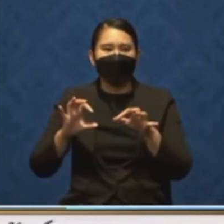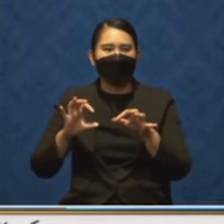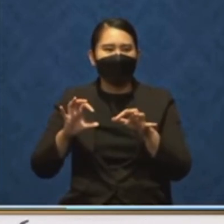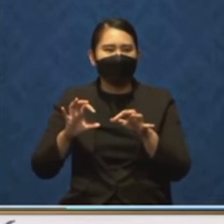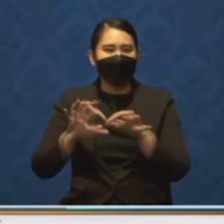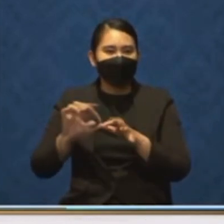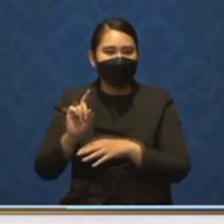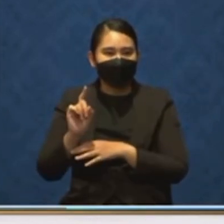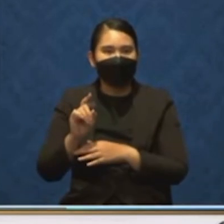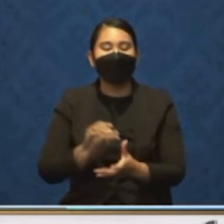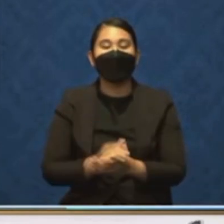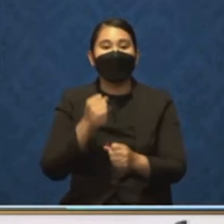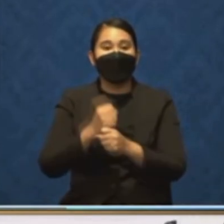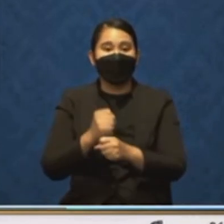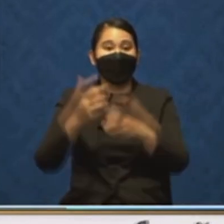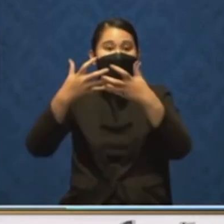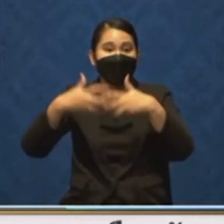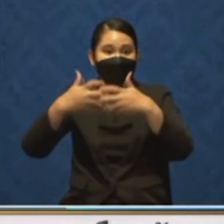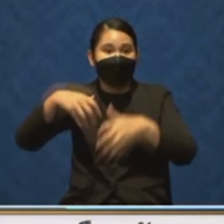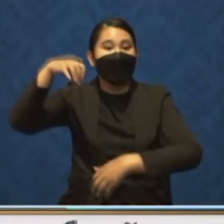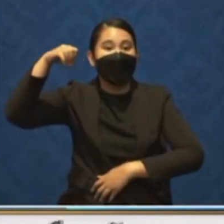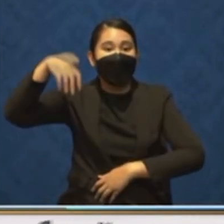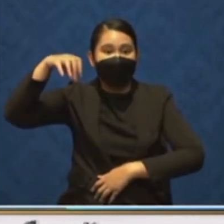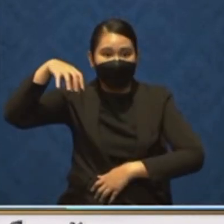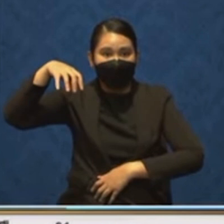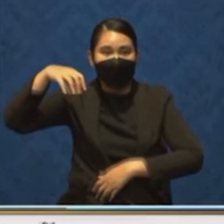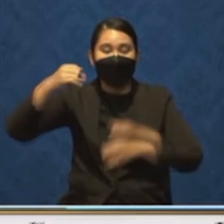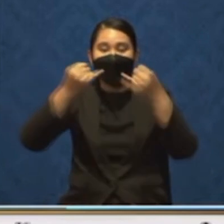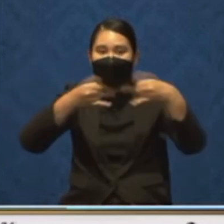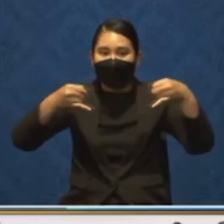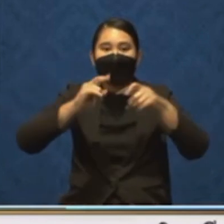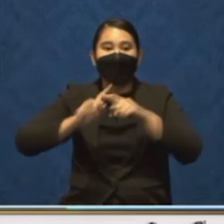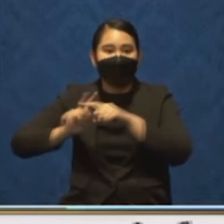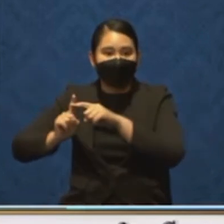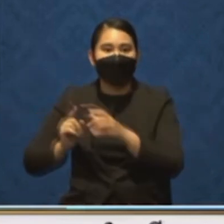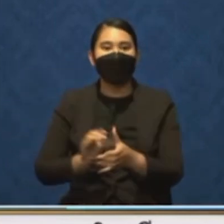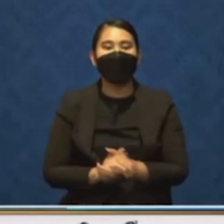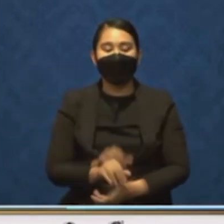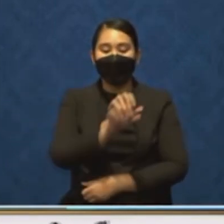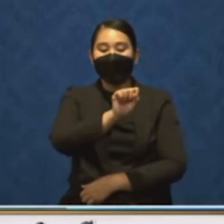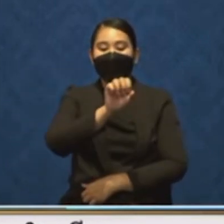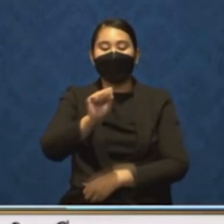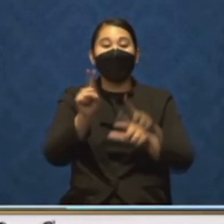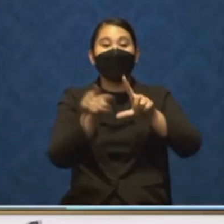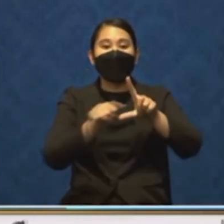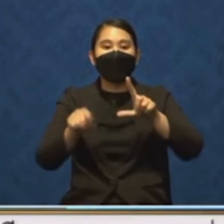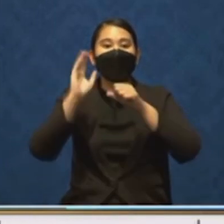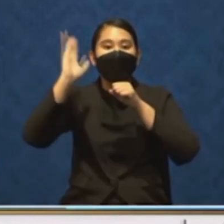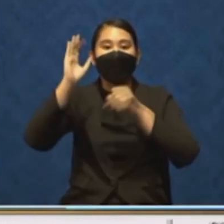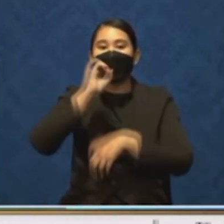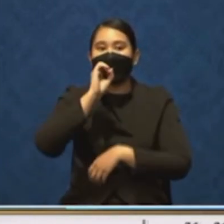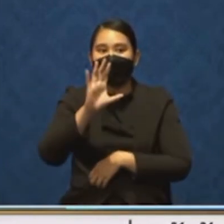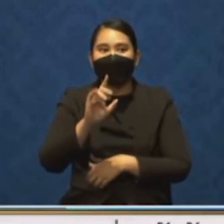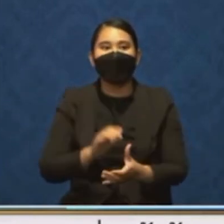เพิ่มกำลังการผลิตเยอะเกินกว่าความต้องการที่ต้องเจอใช้จริงซองอภิปรายว่าอย่างนี้ครับว่าจะเอากำลังการผลิต